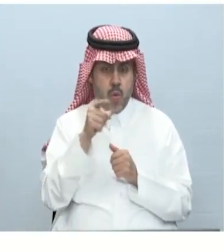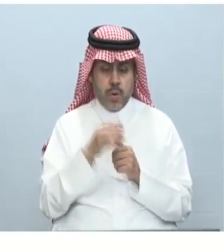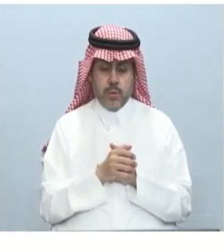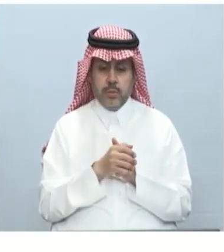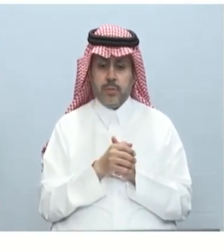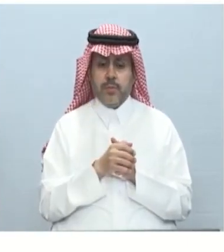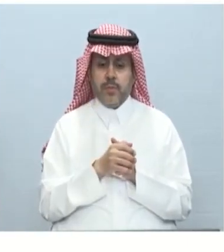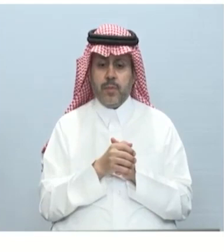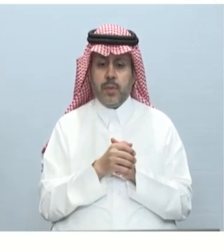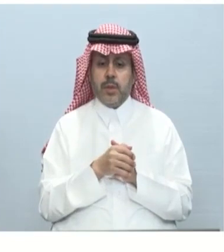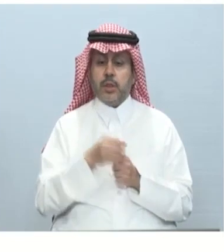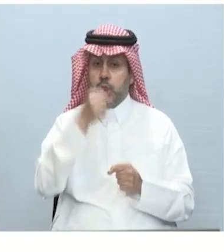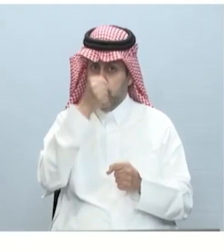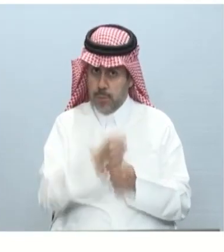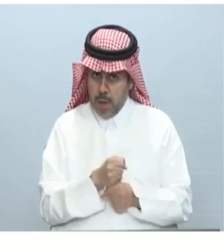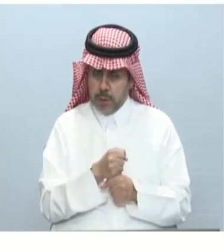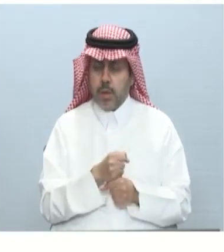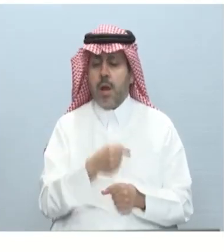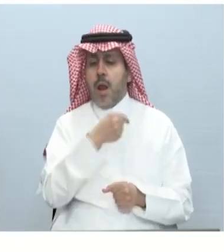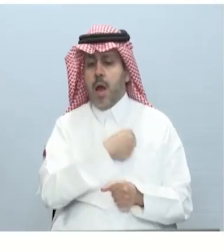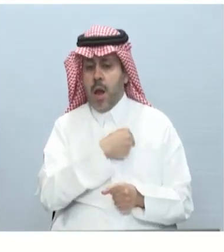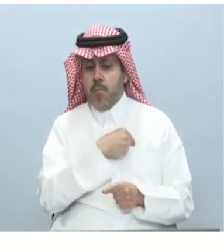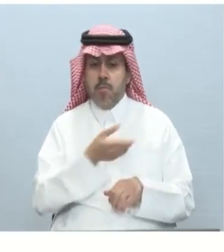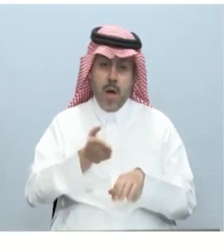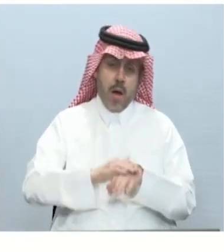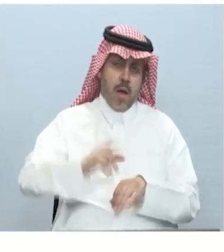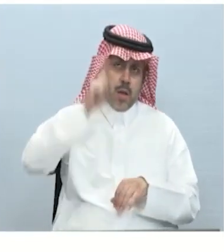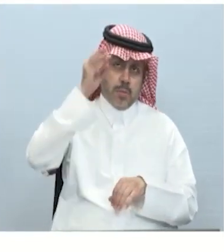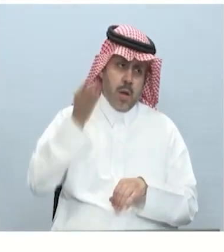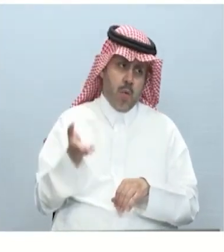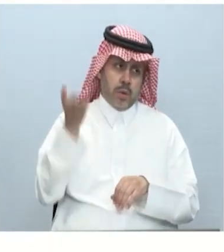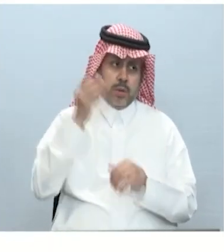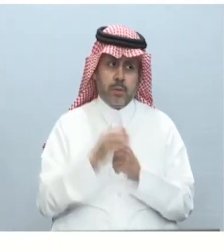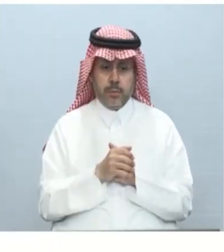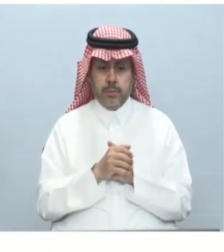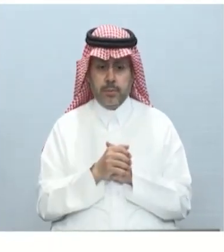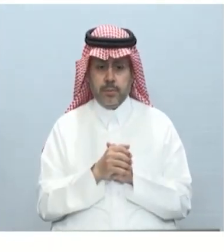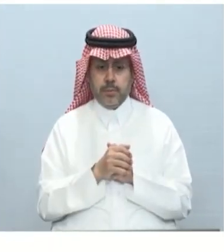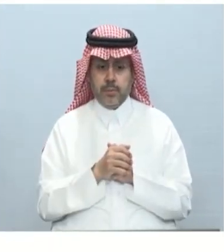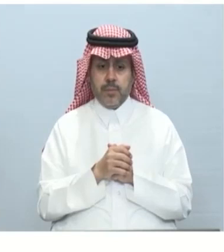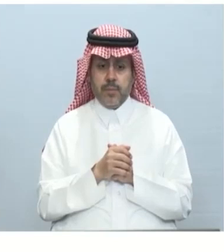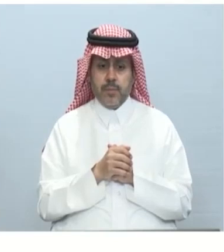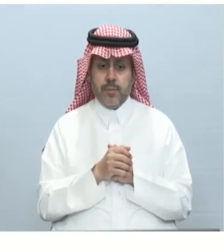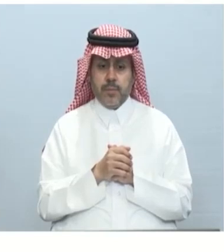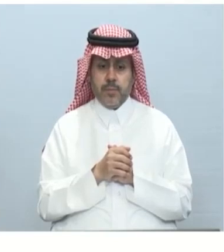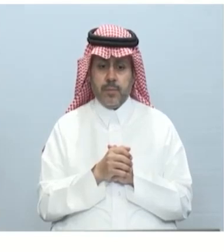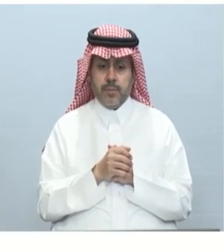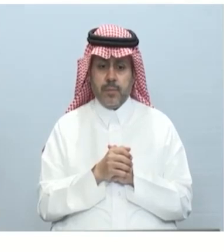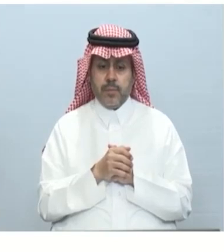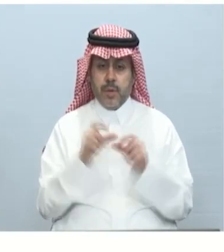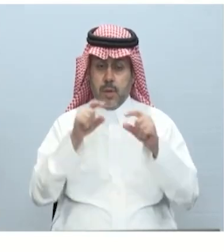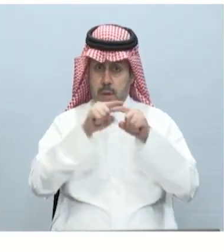التوكل هو اعتماد القلب على الله عز وجل انظروا الى هذه العباره